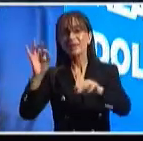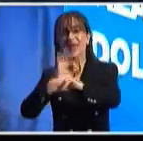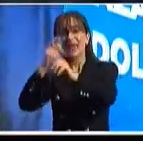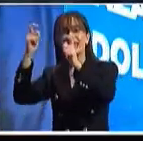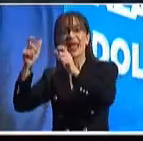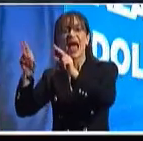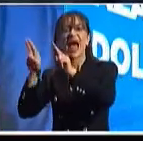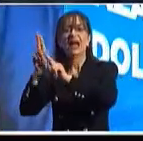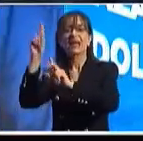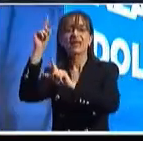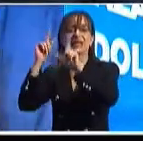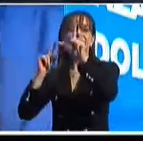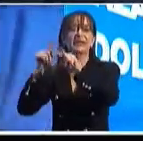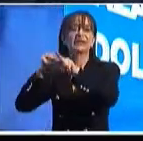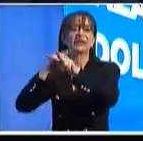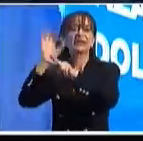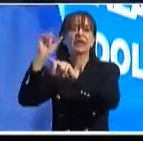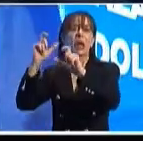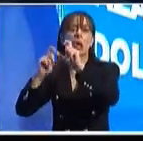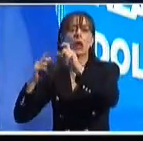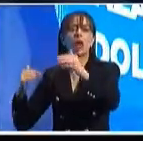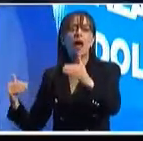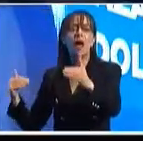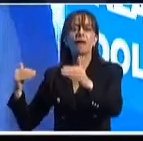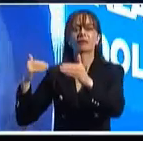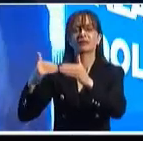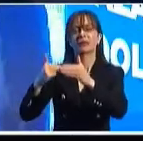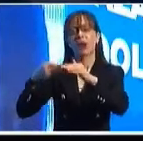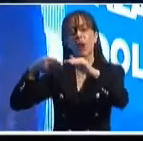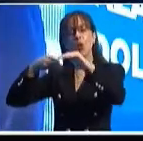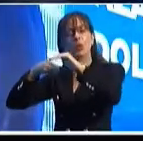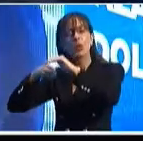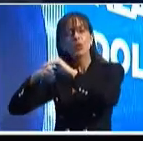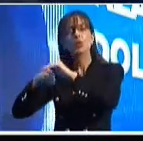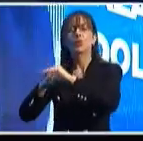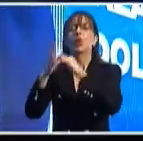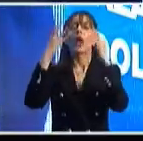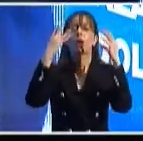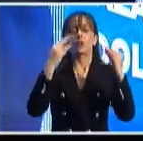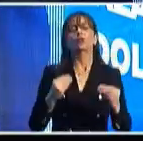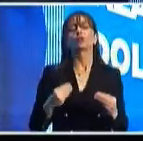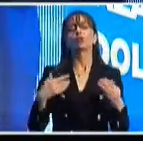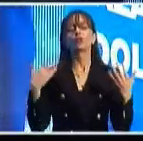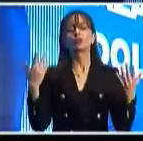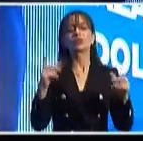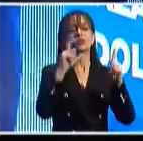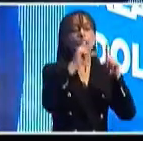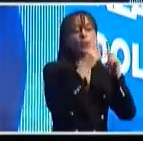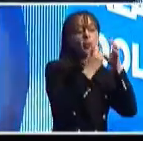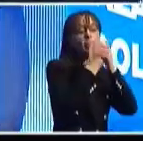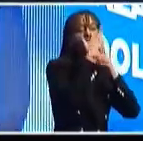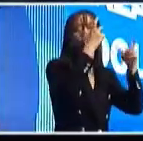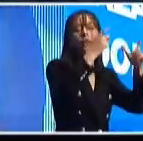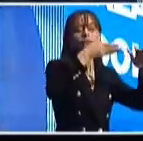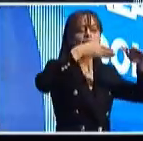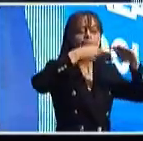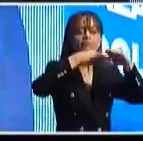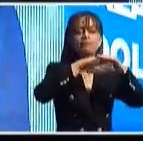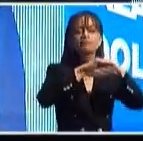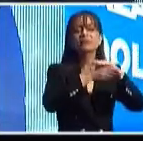bir tünel zincirini hayata geçirmiş olacağız. Burada Dolmabahçe'den gireceğiz. Kilyos'a